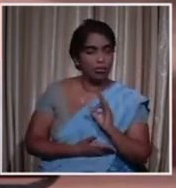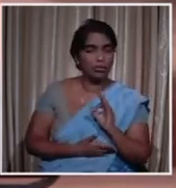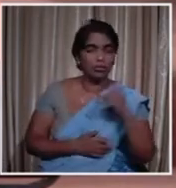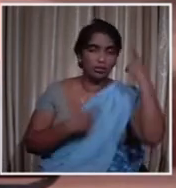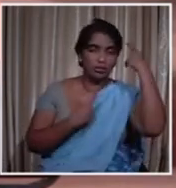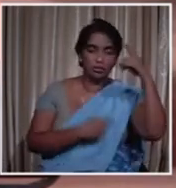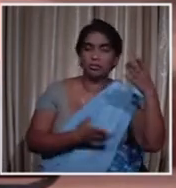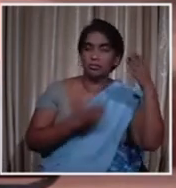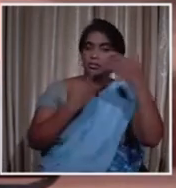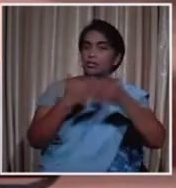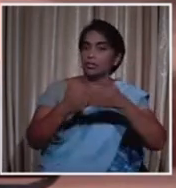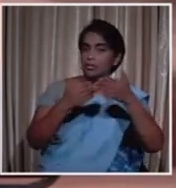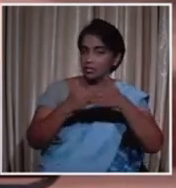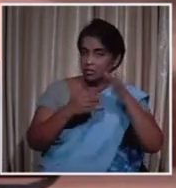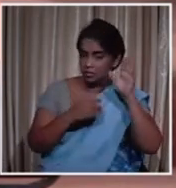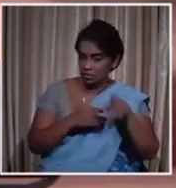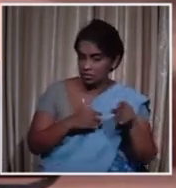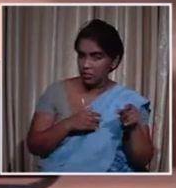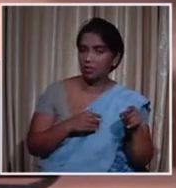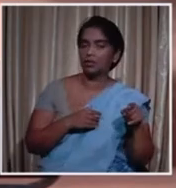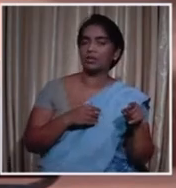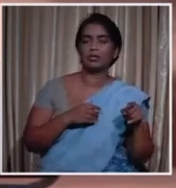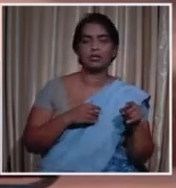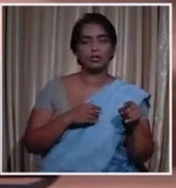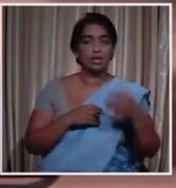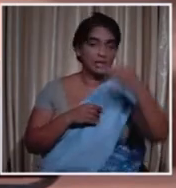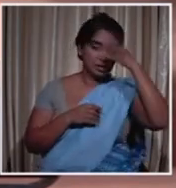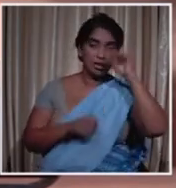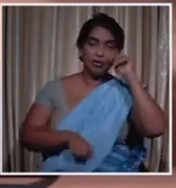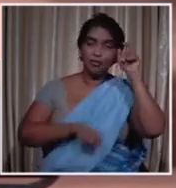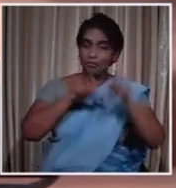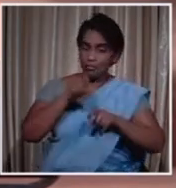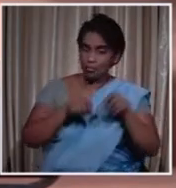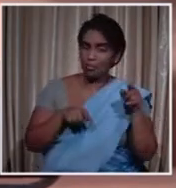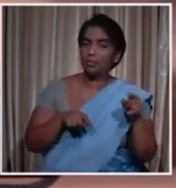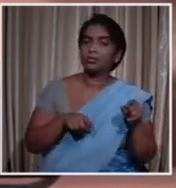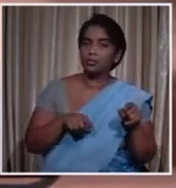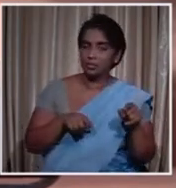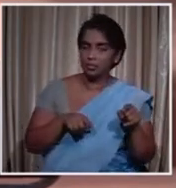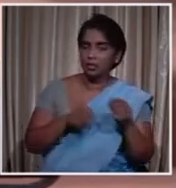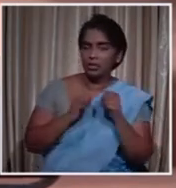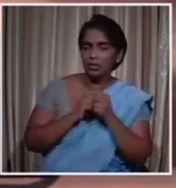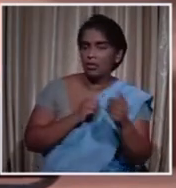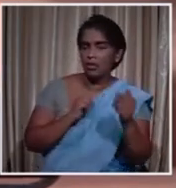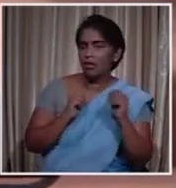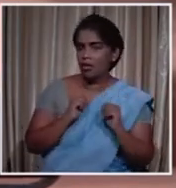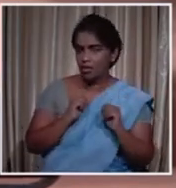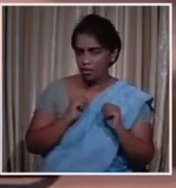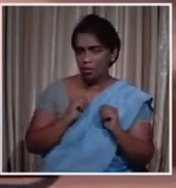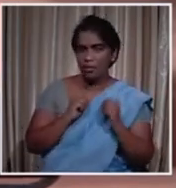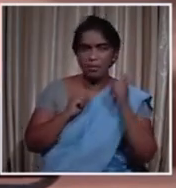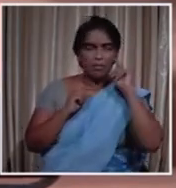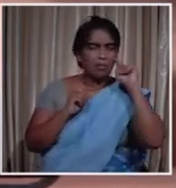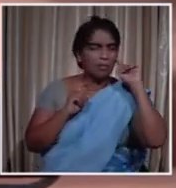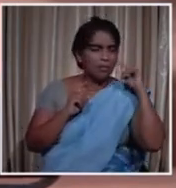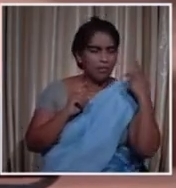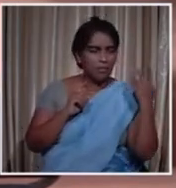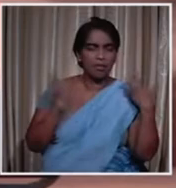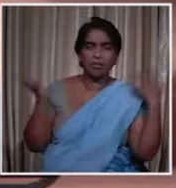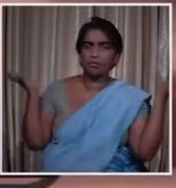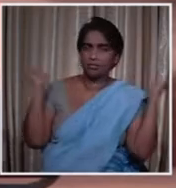பிக்குகள் ஏதுமறியாத அப்பாவி சிங்கள மக்கள் அவர்களுக்கு என்னவென்றே தெரியாமல் அழைத்து வரப்பட்டு நூற்றுக்கணக்கான